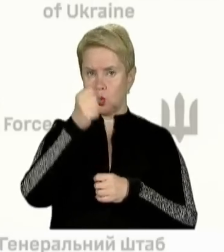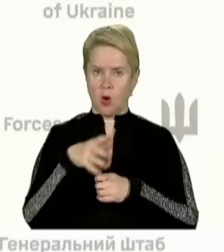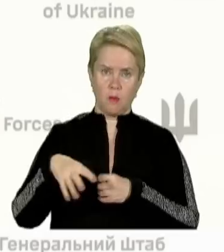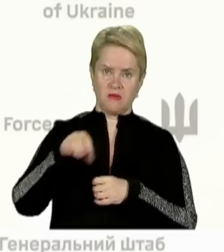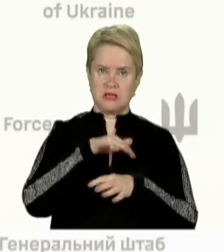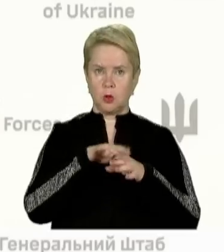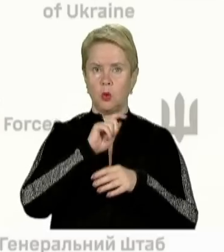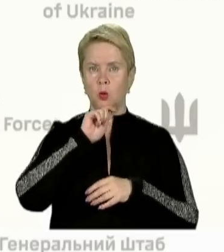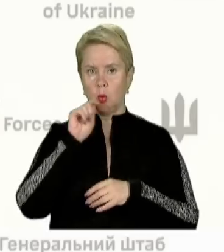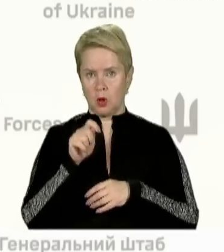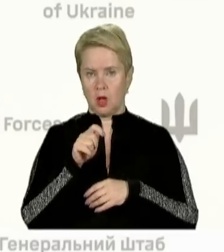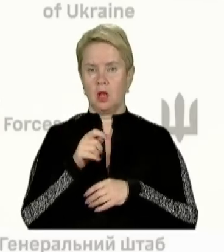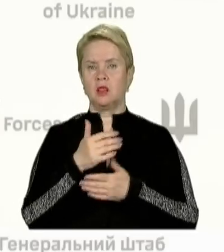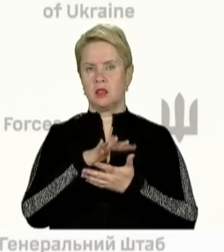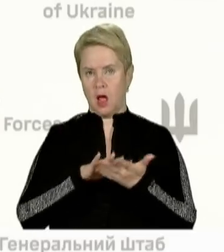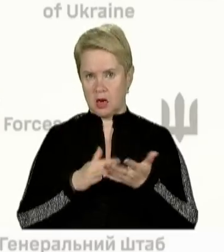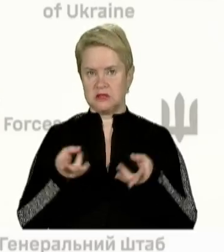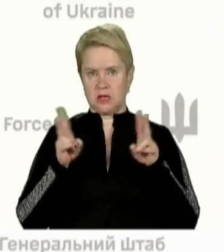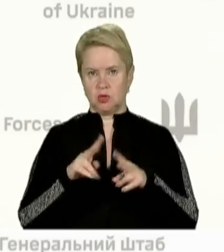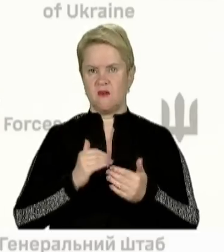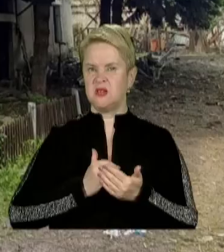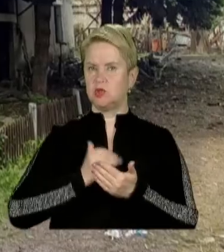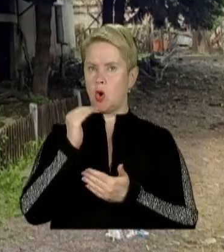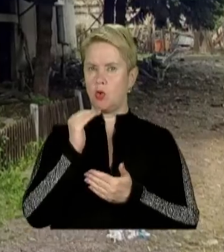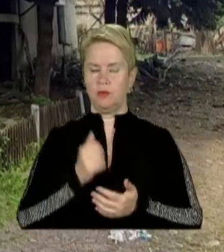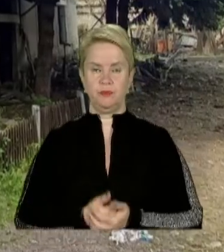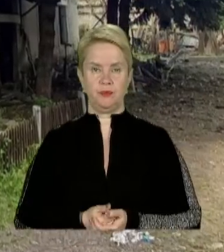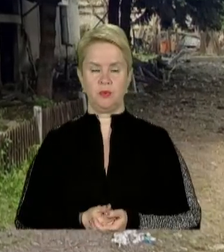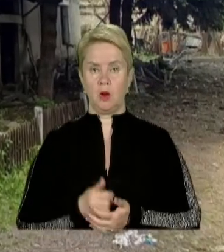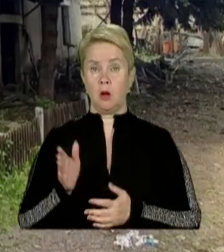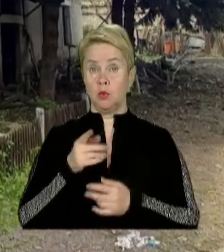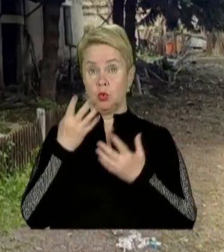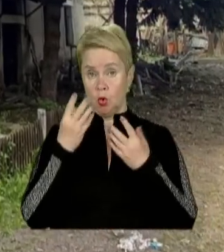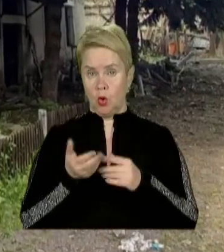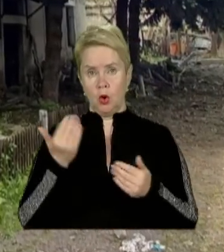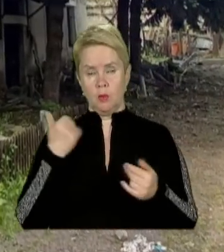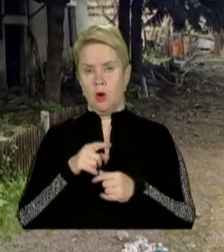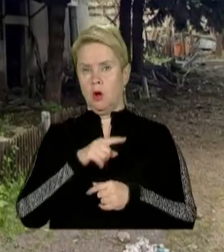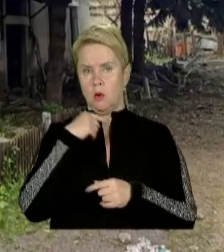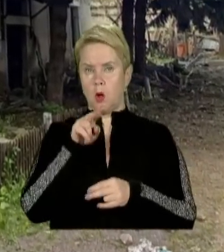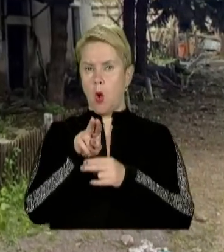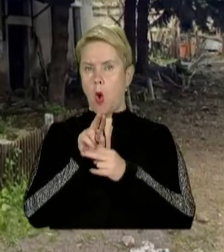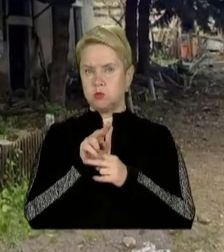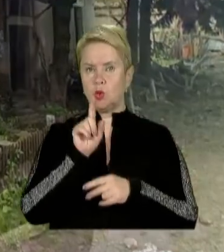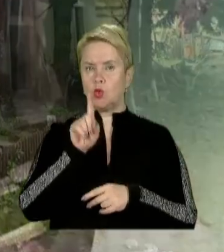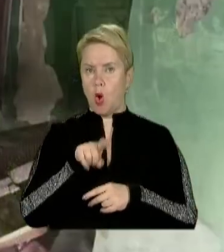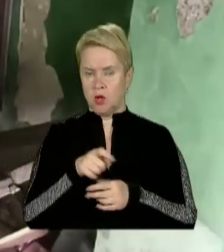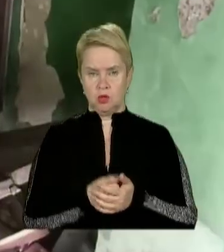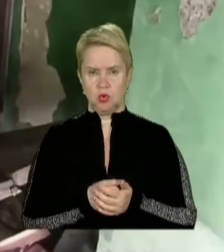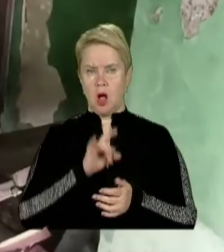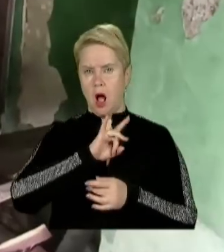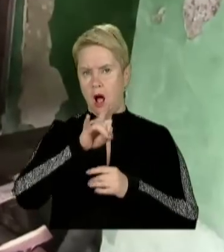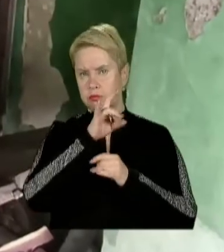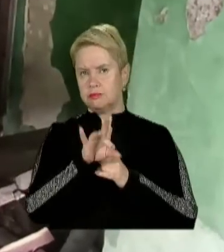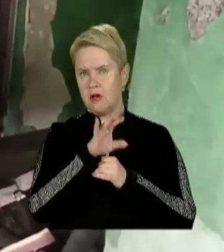всій території України і надалі залишається дуже високою. Минулої ж доби окупанти вкотре обстріляли Донеччину